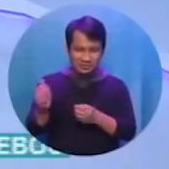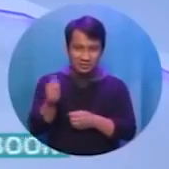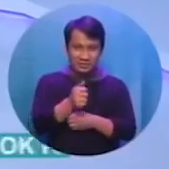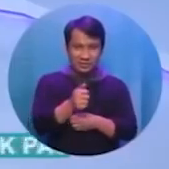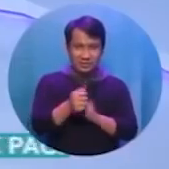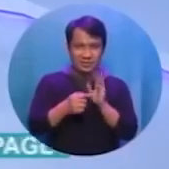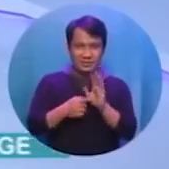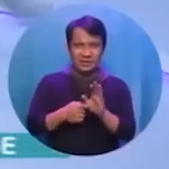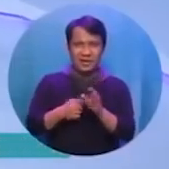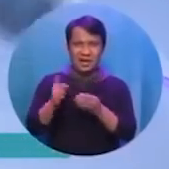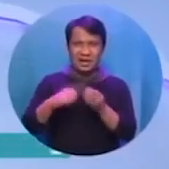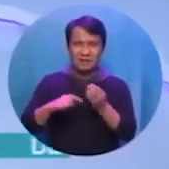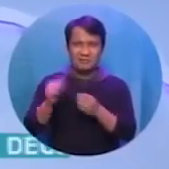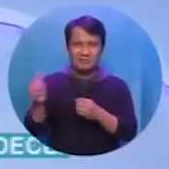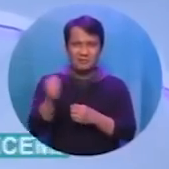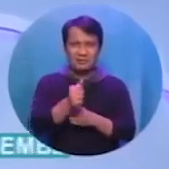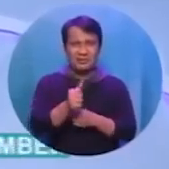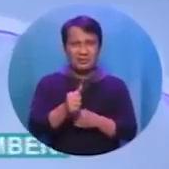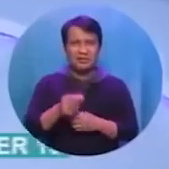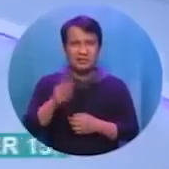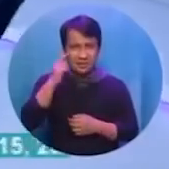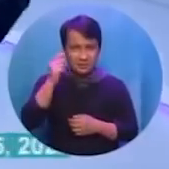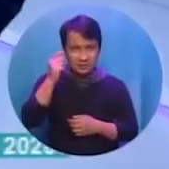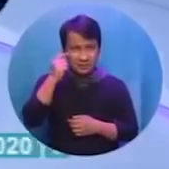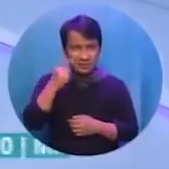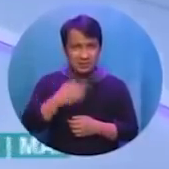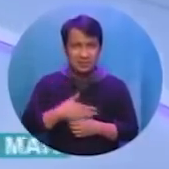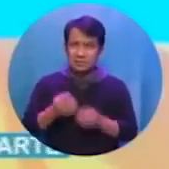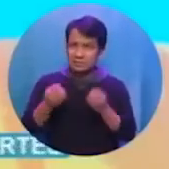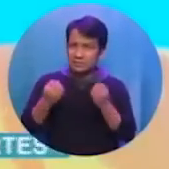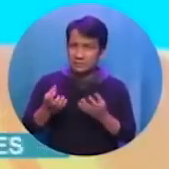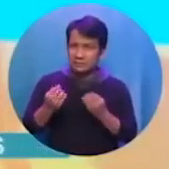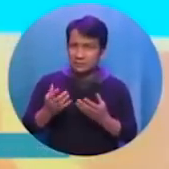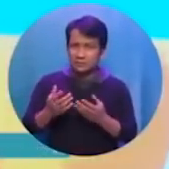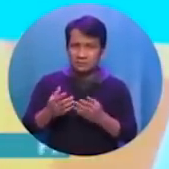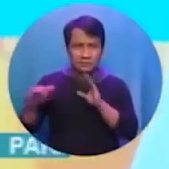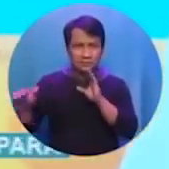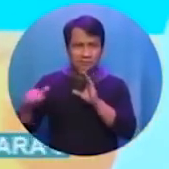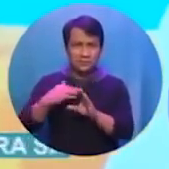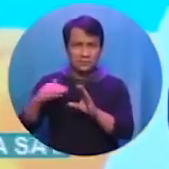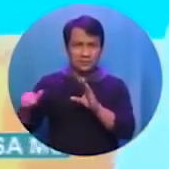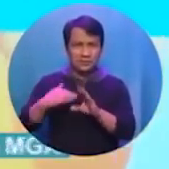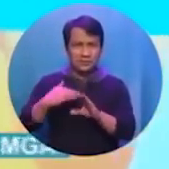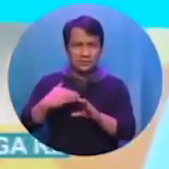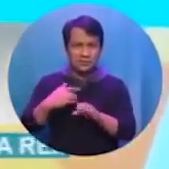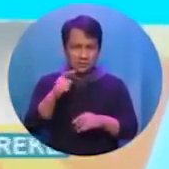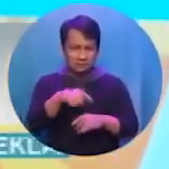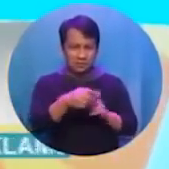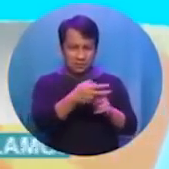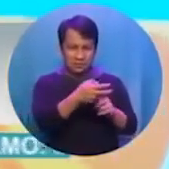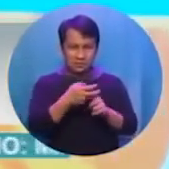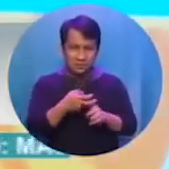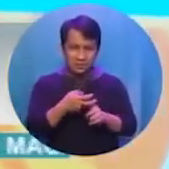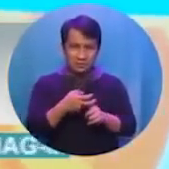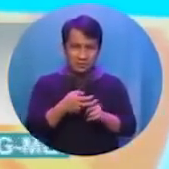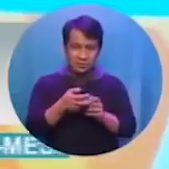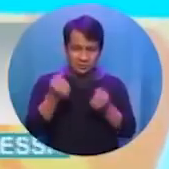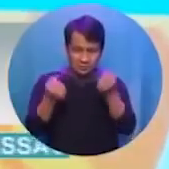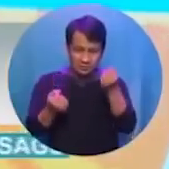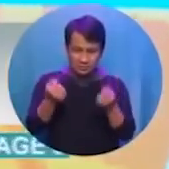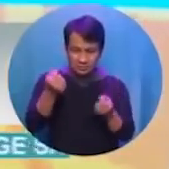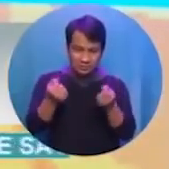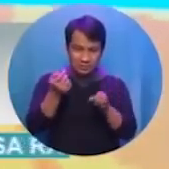tatalakay ngayong araw. Chang Marx, ano ba yun? Nako, ito Idol, marami ang nagtag sa atin tungkol sa pagdukot ha sa isang truck